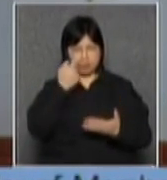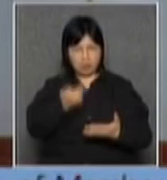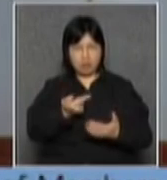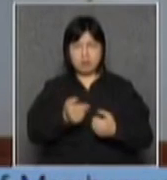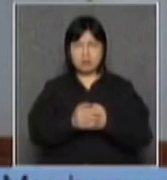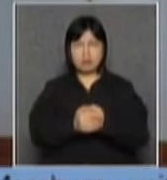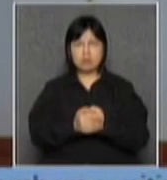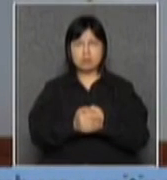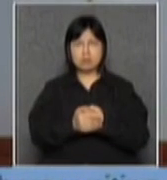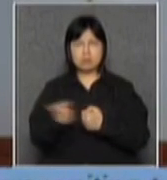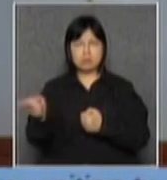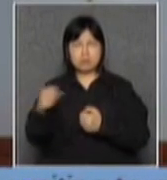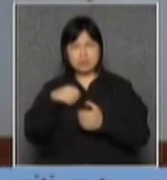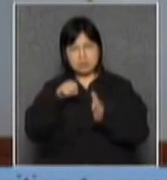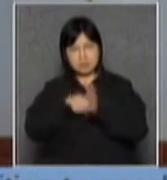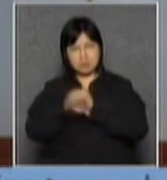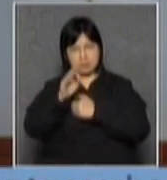啦，餘下